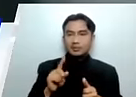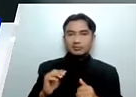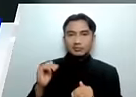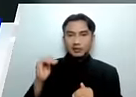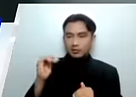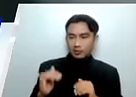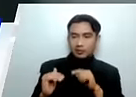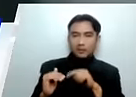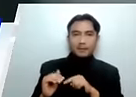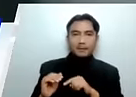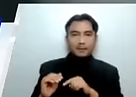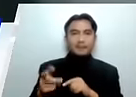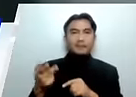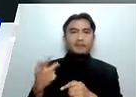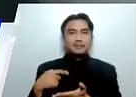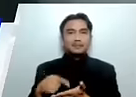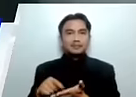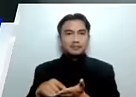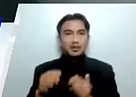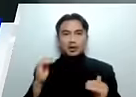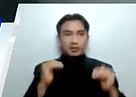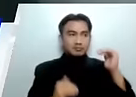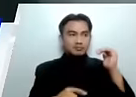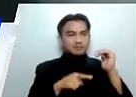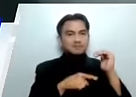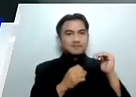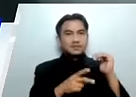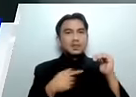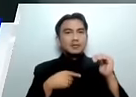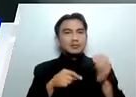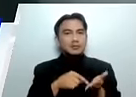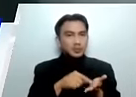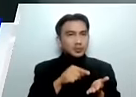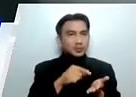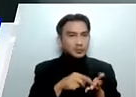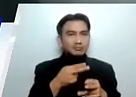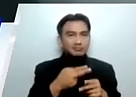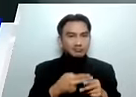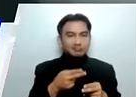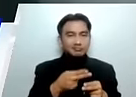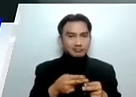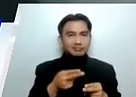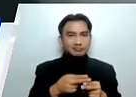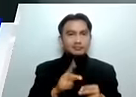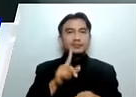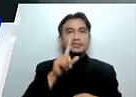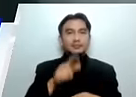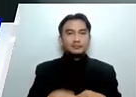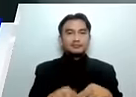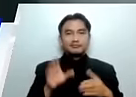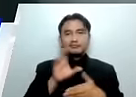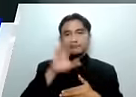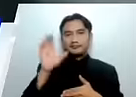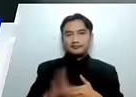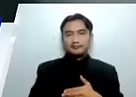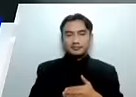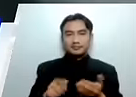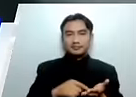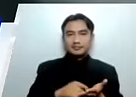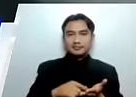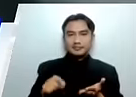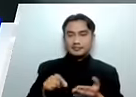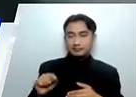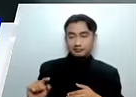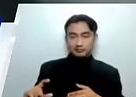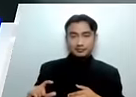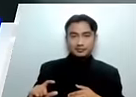tapos yung mga ibang utang mo, minimum lang yung payment until such time na nabayar mo na yung pinakamaliit na utang mo.